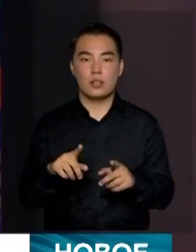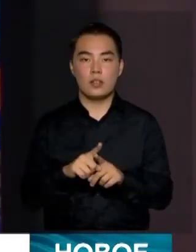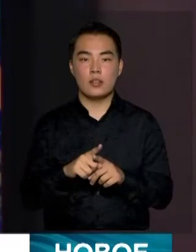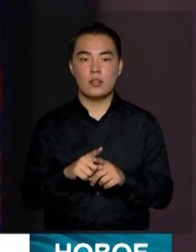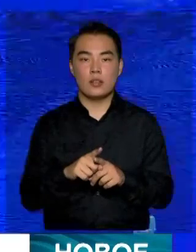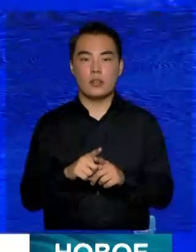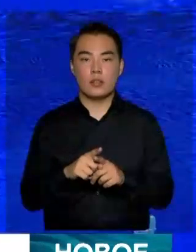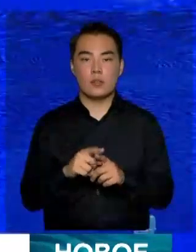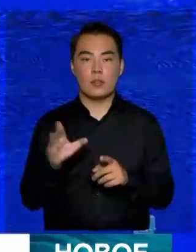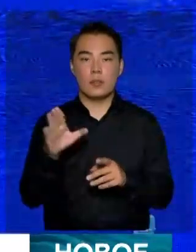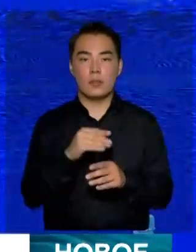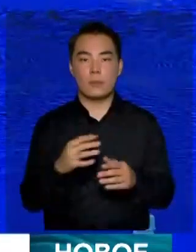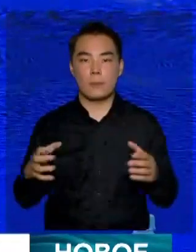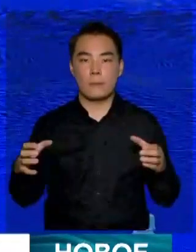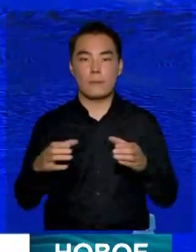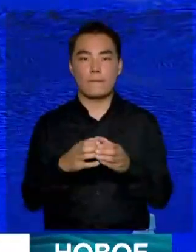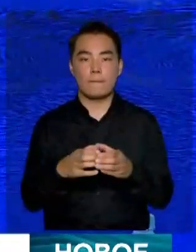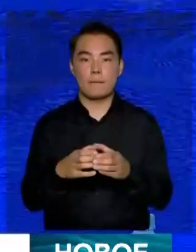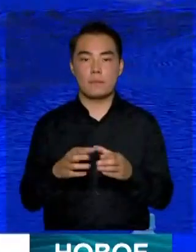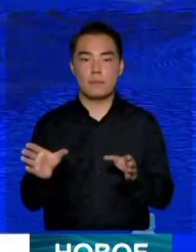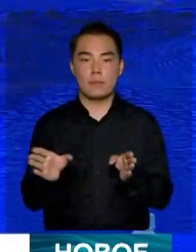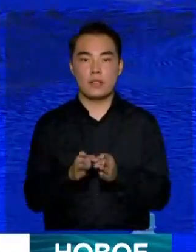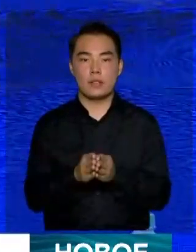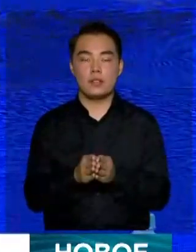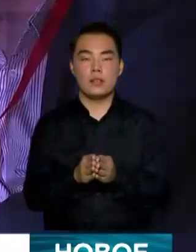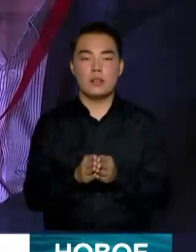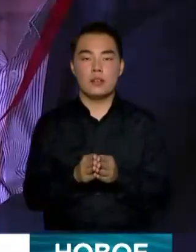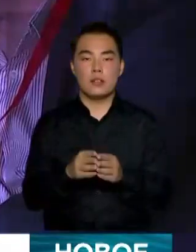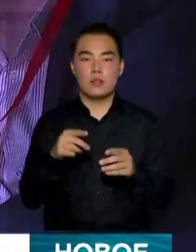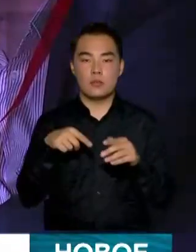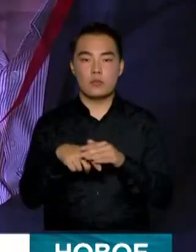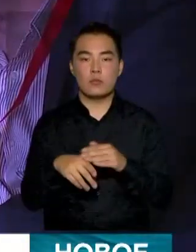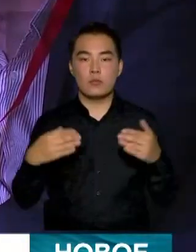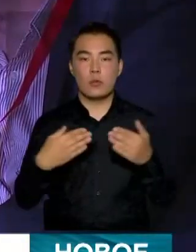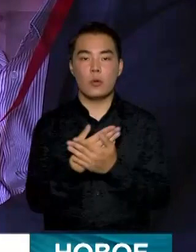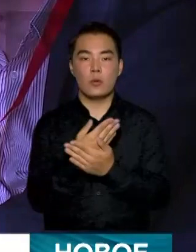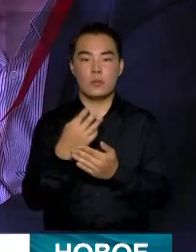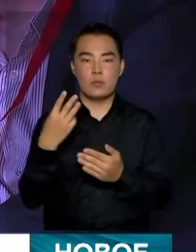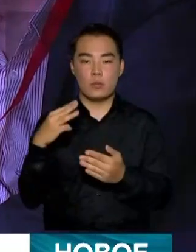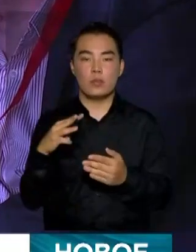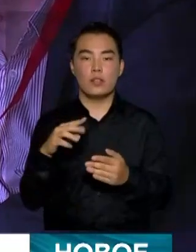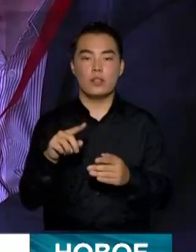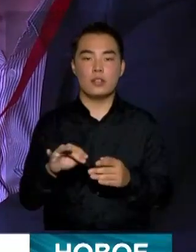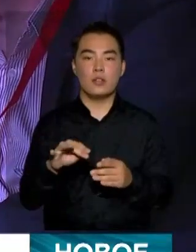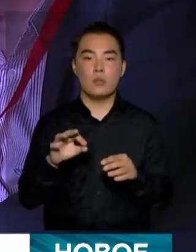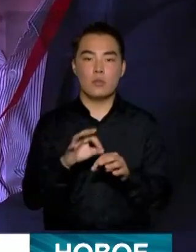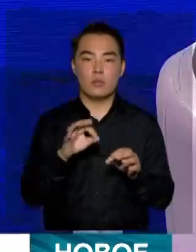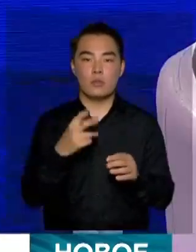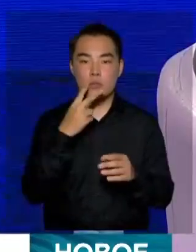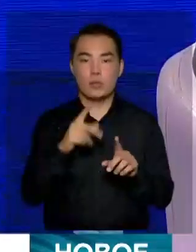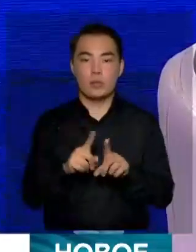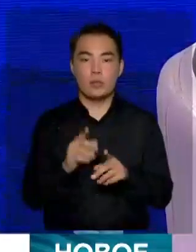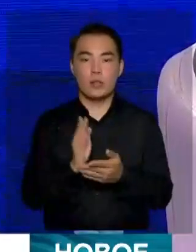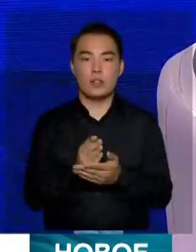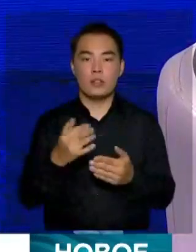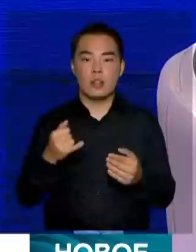делать контент, собираются вместе для того, чтобы обсудить медиатренды и новости. Одна из громких на сегодня – открытие офисов